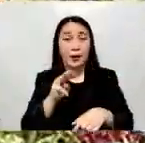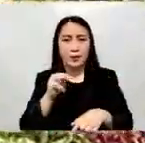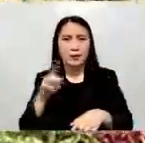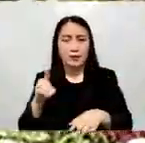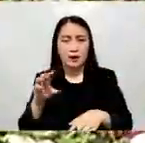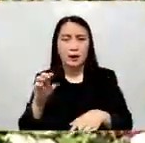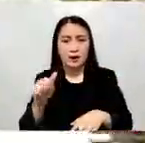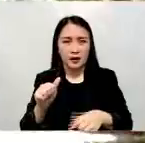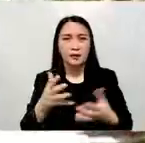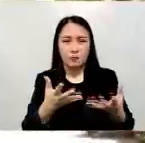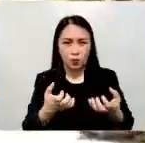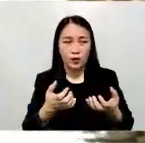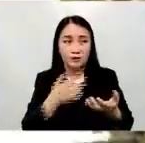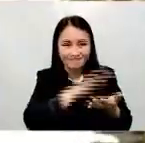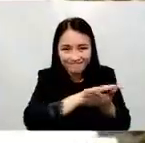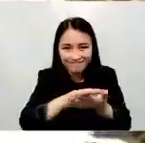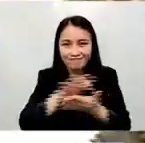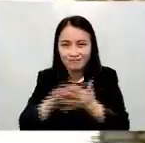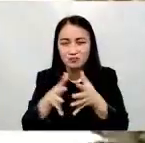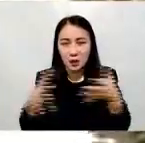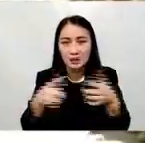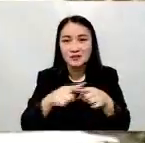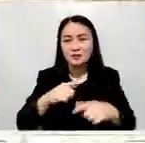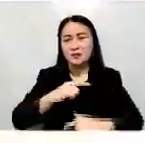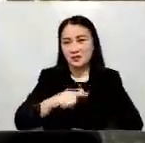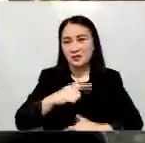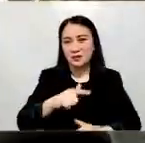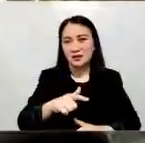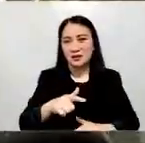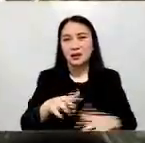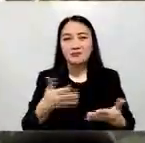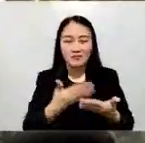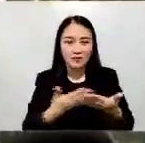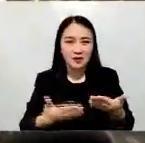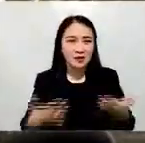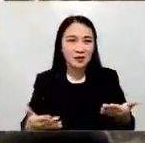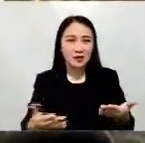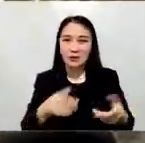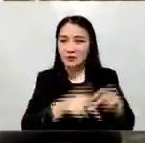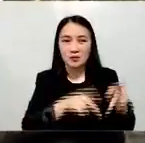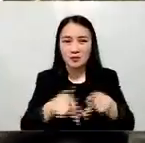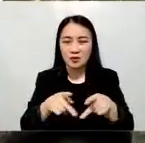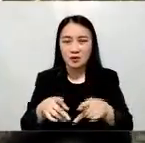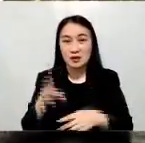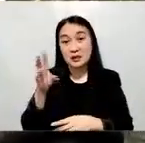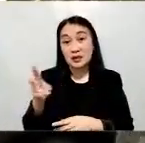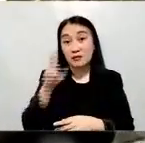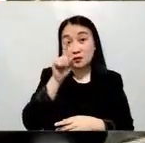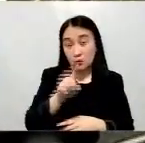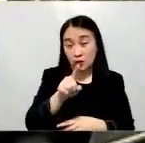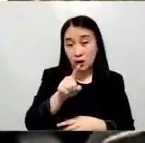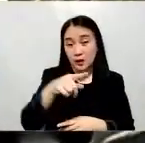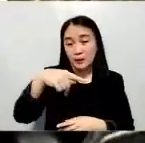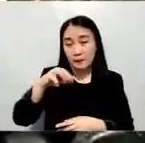malakihang clean-up gaya nito. Limitado naman sila sa gamit at tauhan. Imagine niyo kung 71 pumping stations yan,